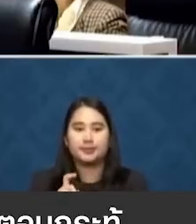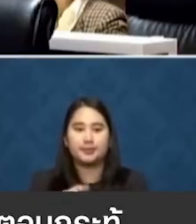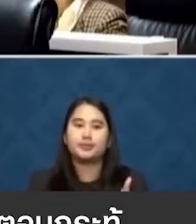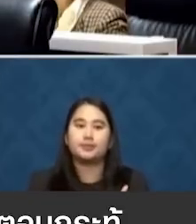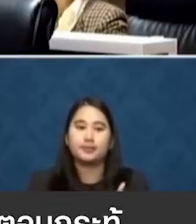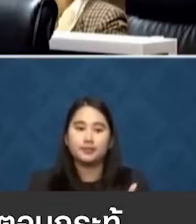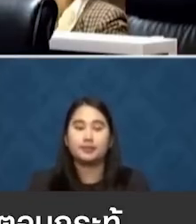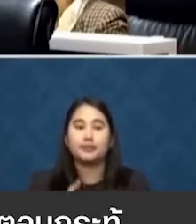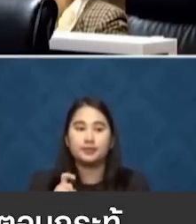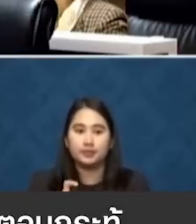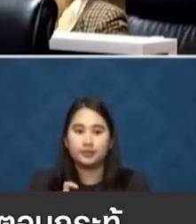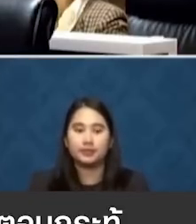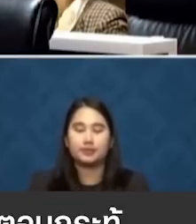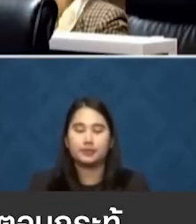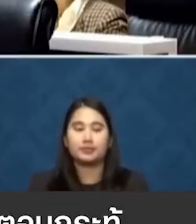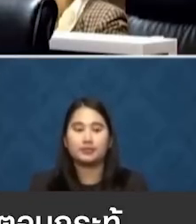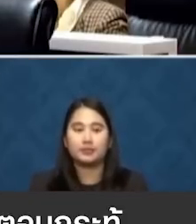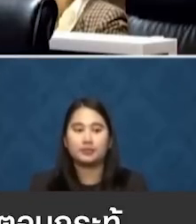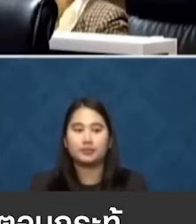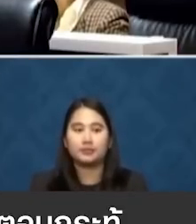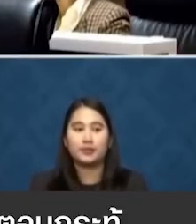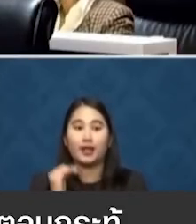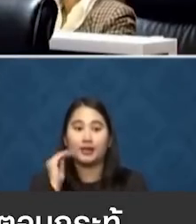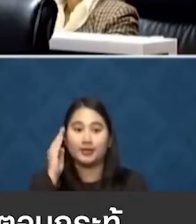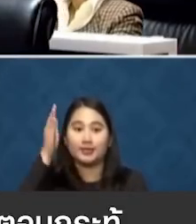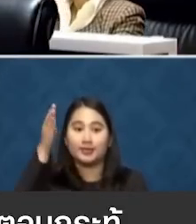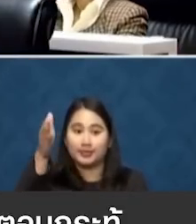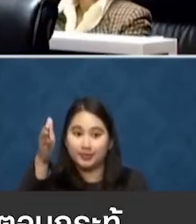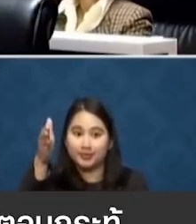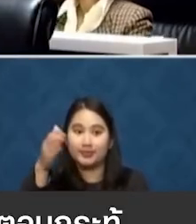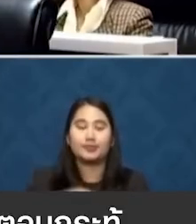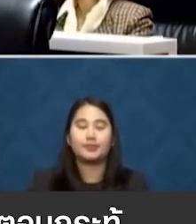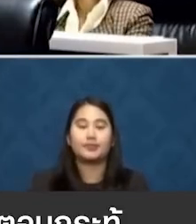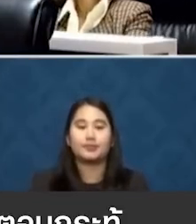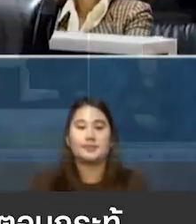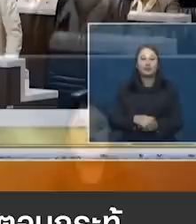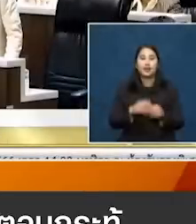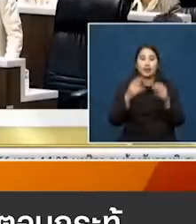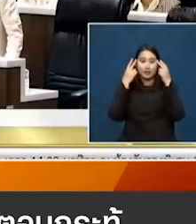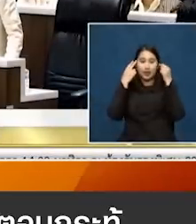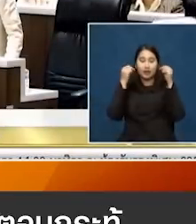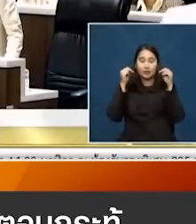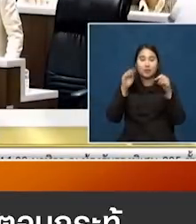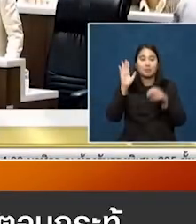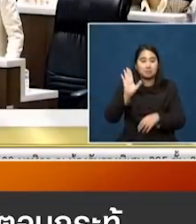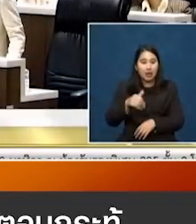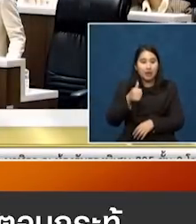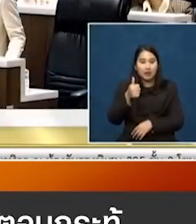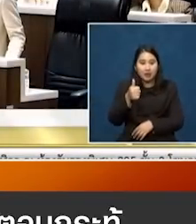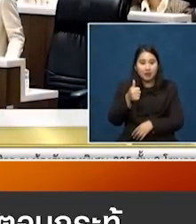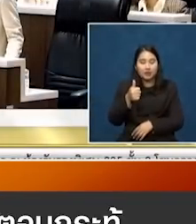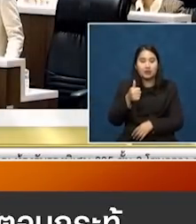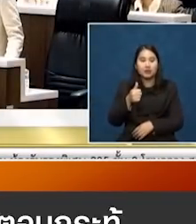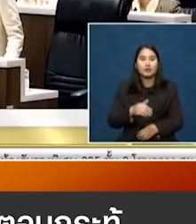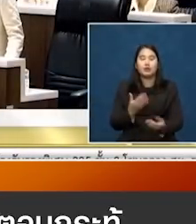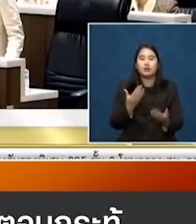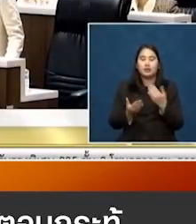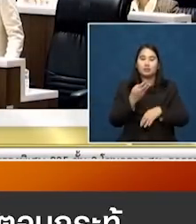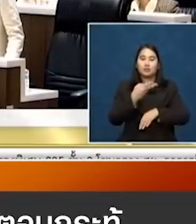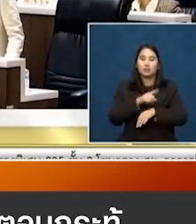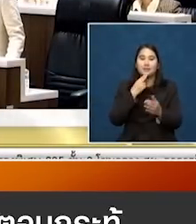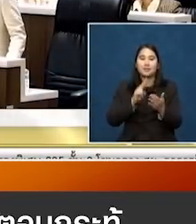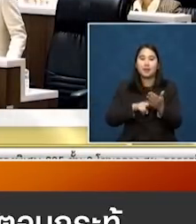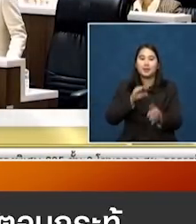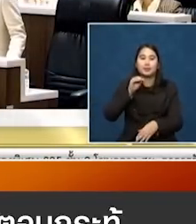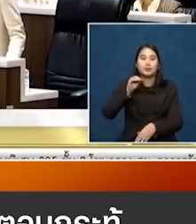สือเขาก็ออกไปทั่ว จะพาดพิงทำไมใช่ไหม อย่างเงี้ยเอางี้นะคุณผู้ชมนะ ครับ เราบำเพ็ญตนอยู่บนภูเ